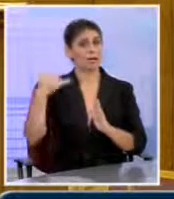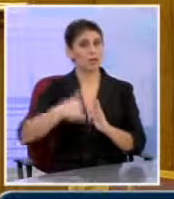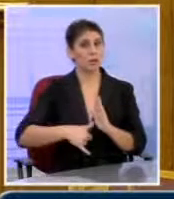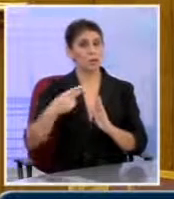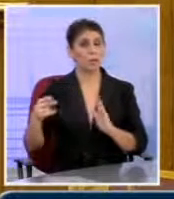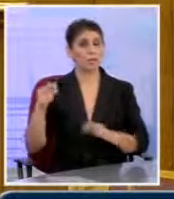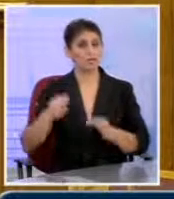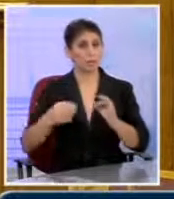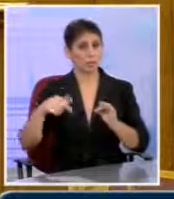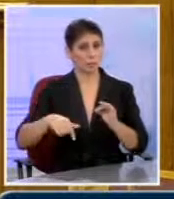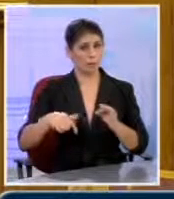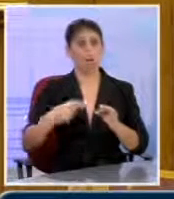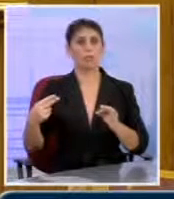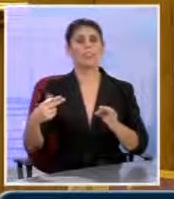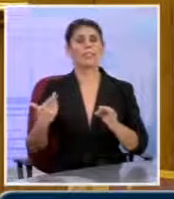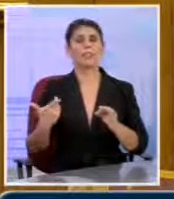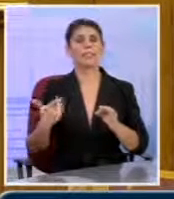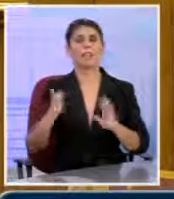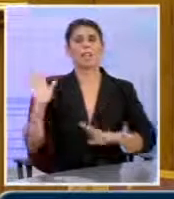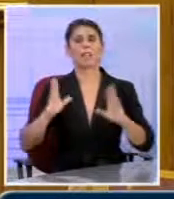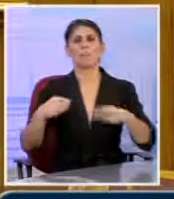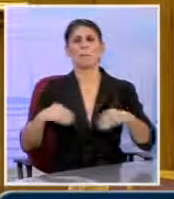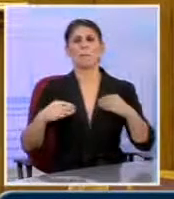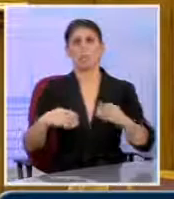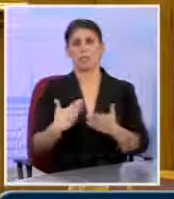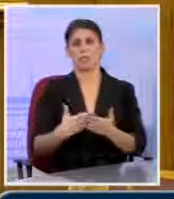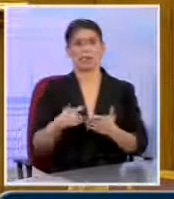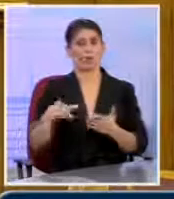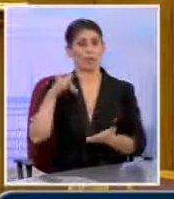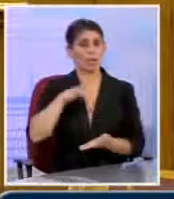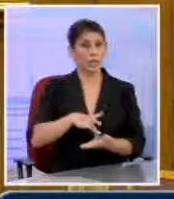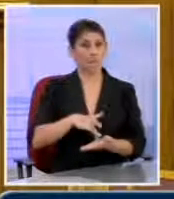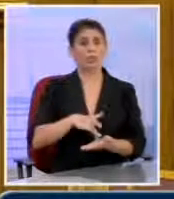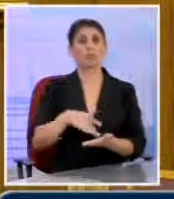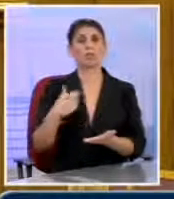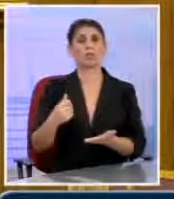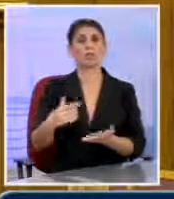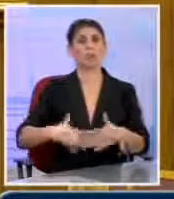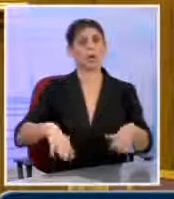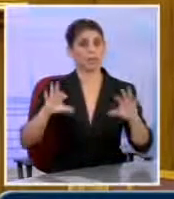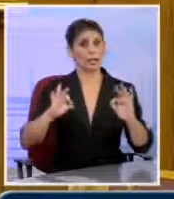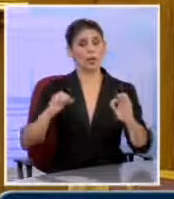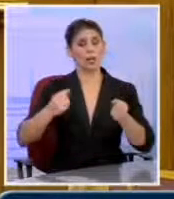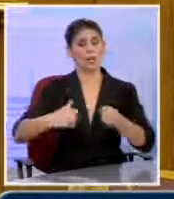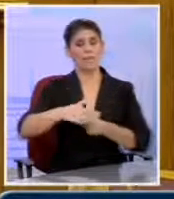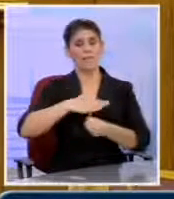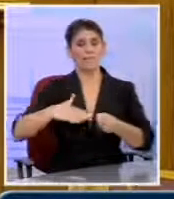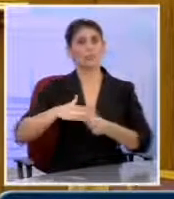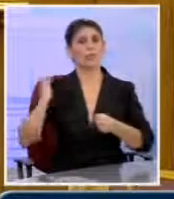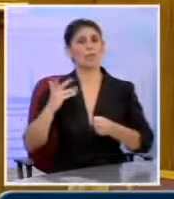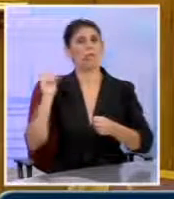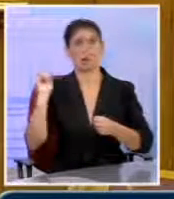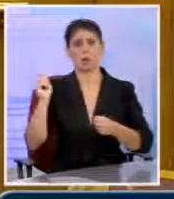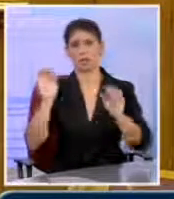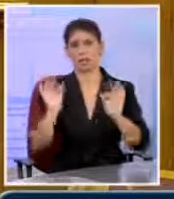οποίο συζητάμε εδώ σήμερα είναι η δημοπράτηση των αδειών. Είναι ο πυρήνας, είναι το αρχικό, είναι το θεμέλιο οποιασδήποτε